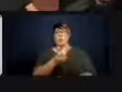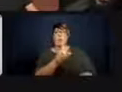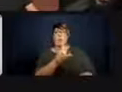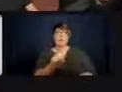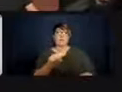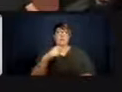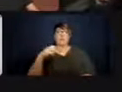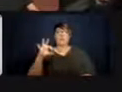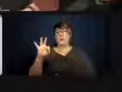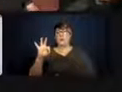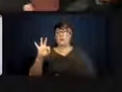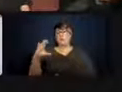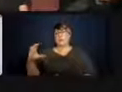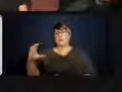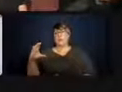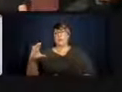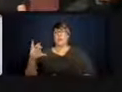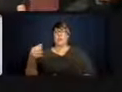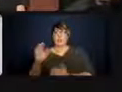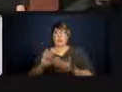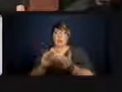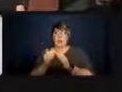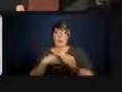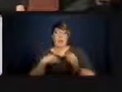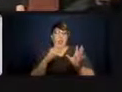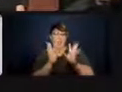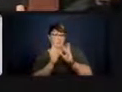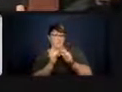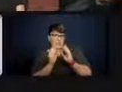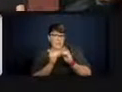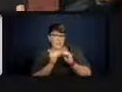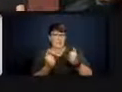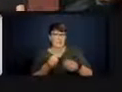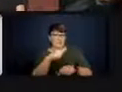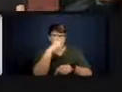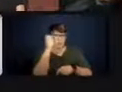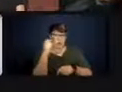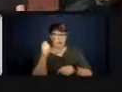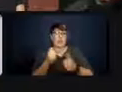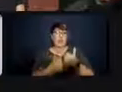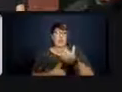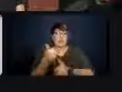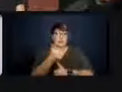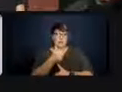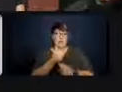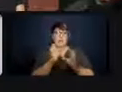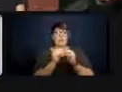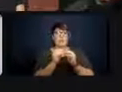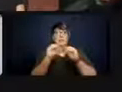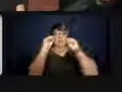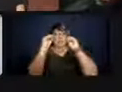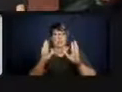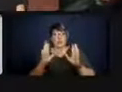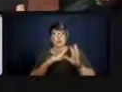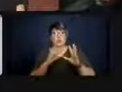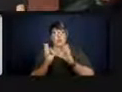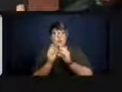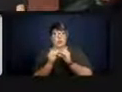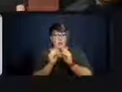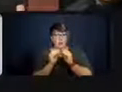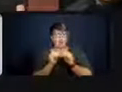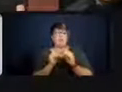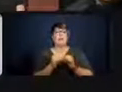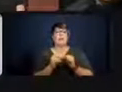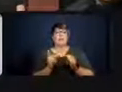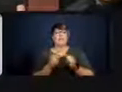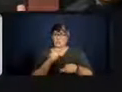شراكات مختلفة على سبيل المثال واغنر وأيضا مدارس أخرى. ونرى بأن هنالك